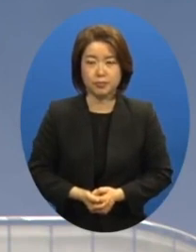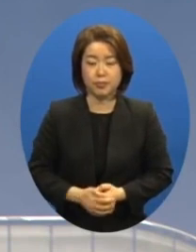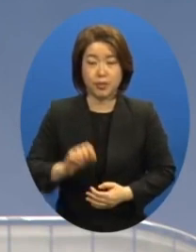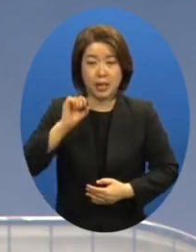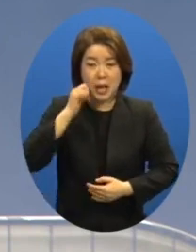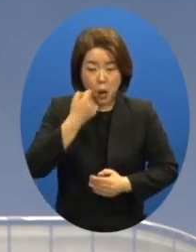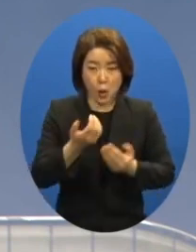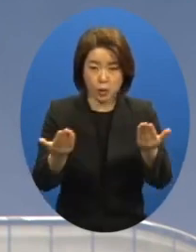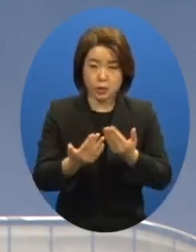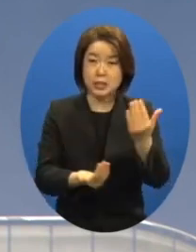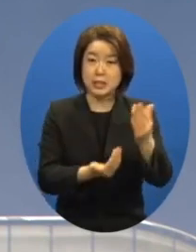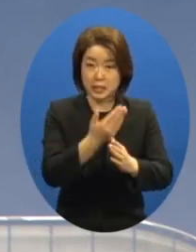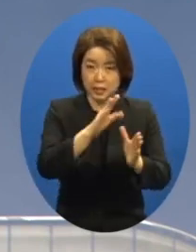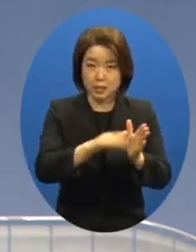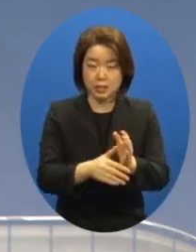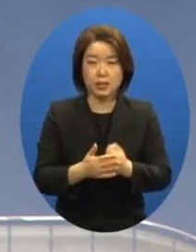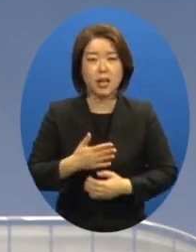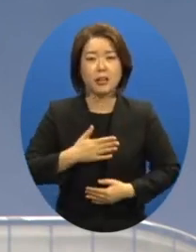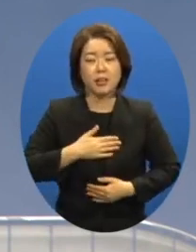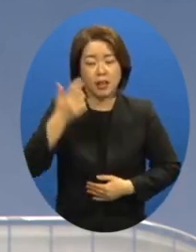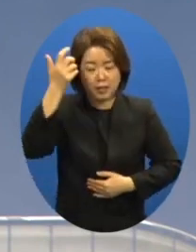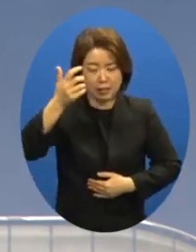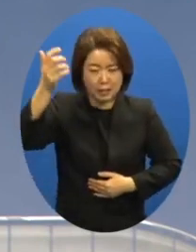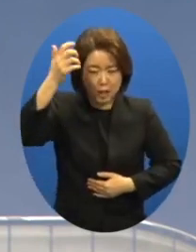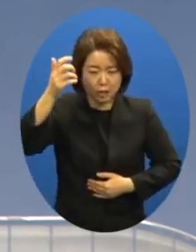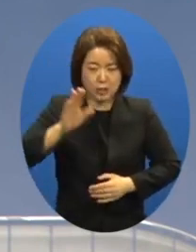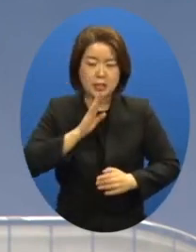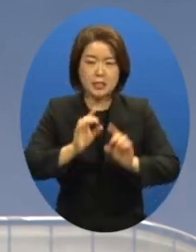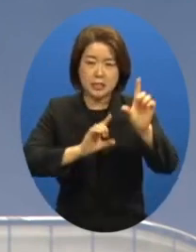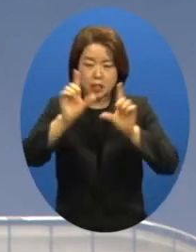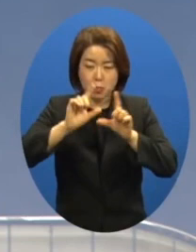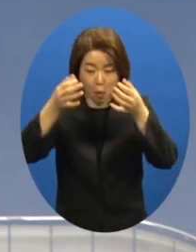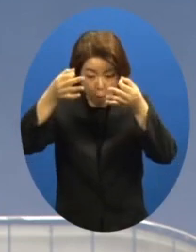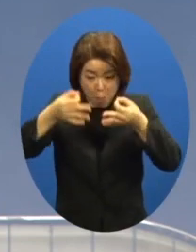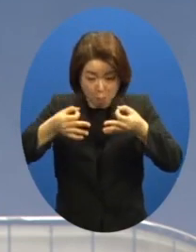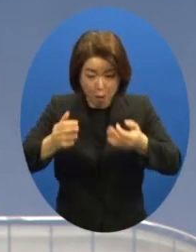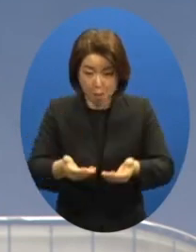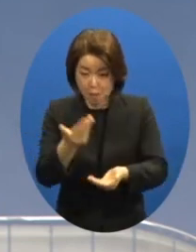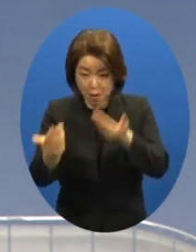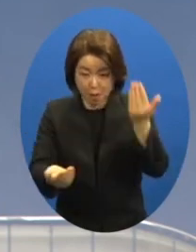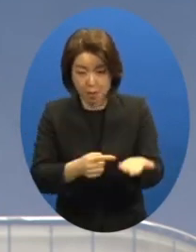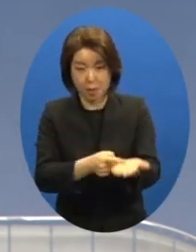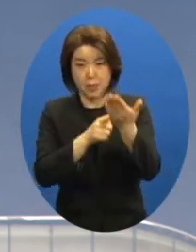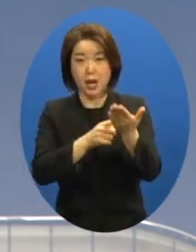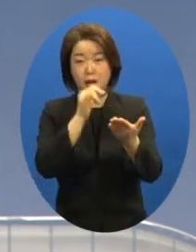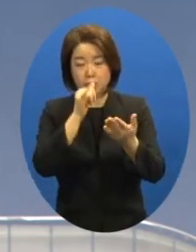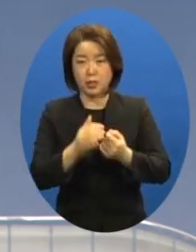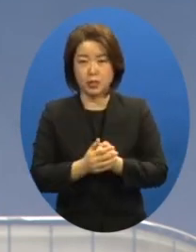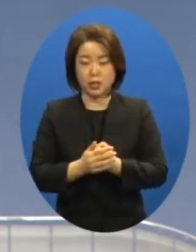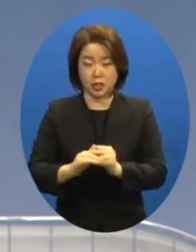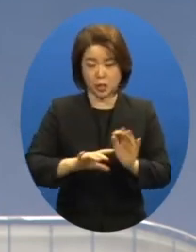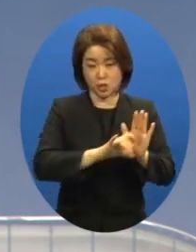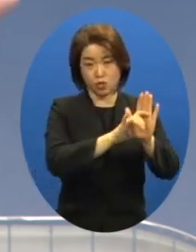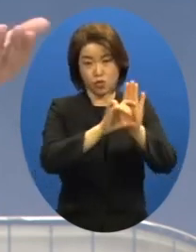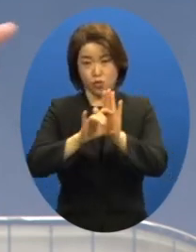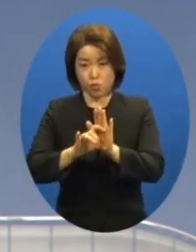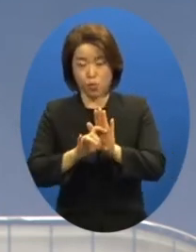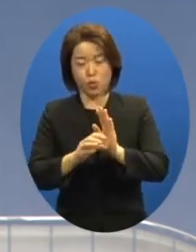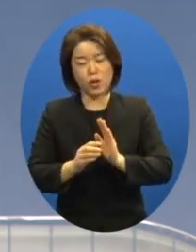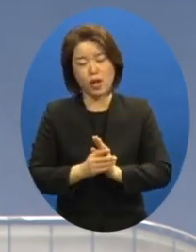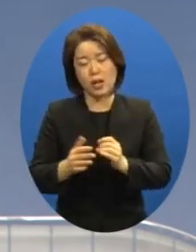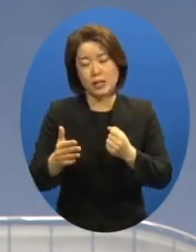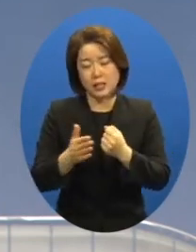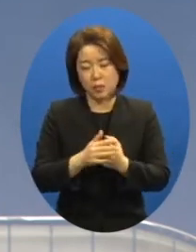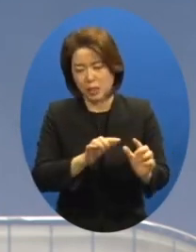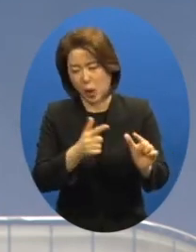어려운 일이 벌어졌을 때 우리 영적인 세상에 다 드러납니다 코로나 이르고 확산 문제로 인해서 여러 가지 어려움이 겹치는